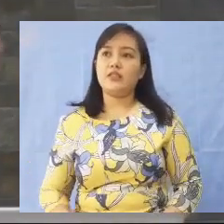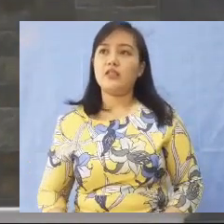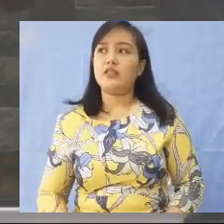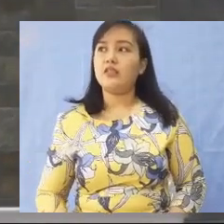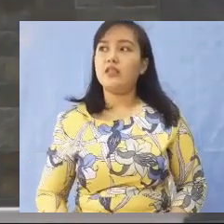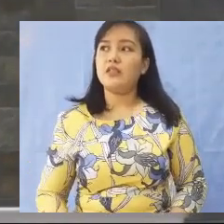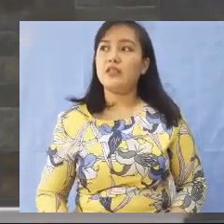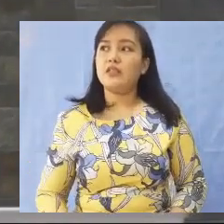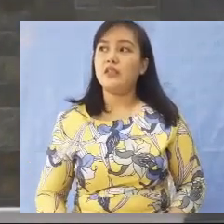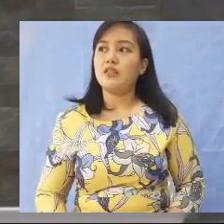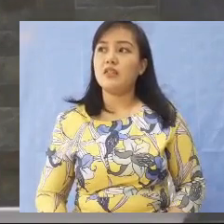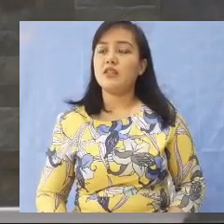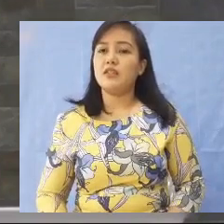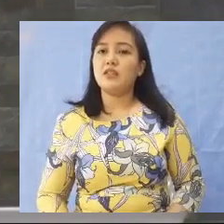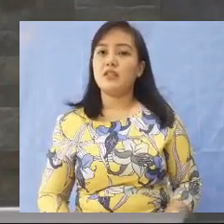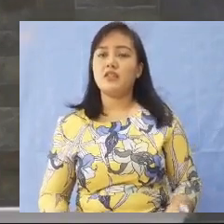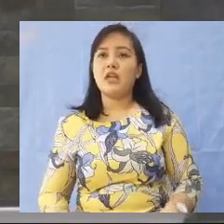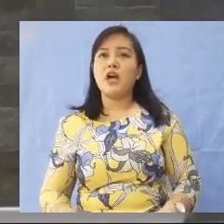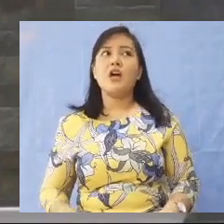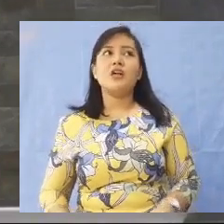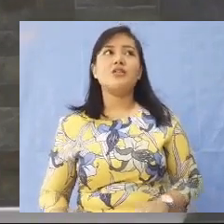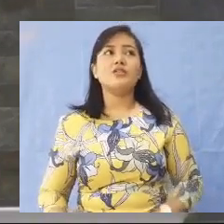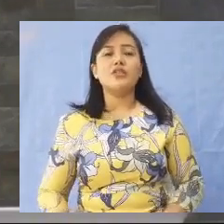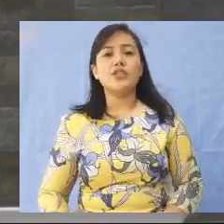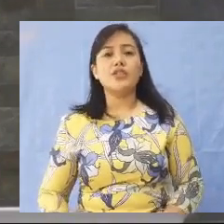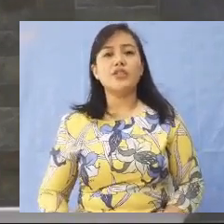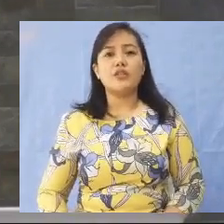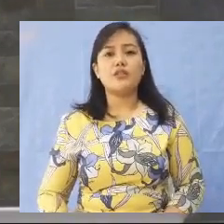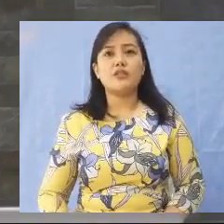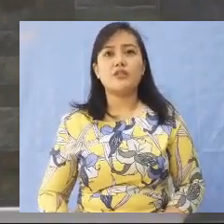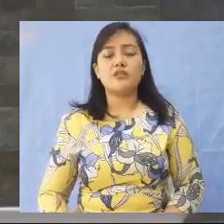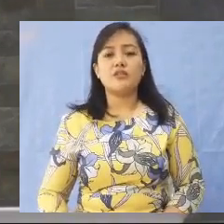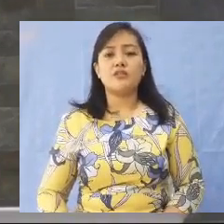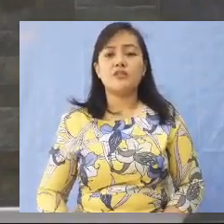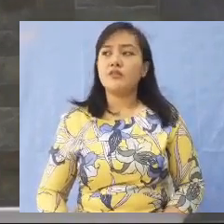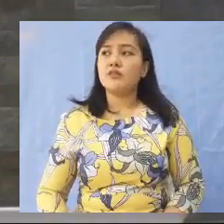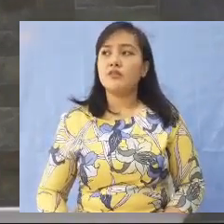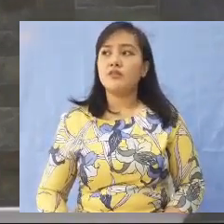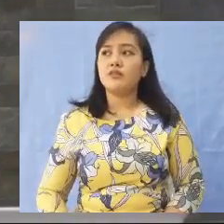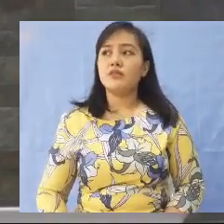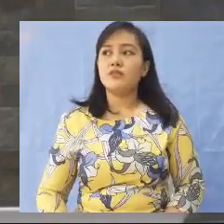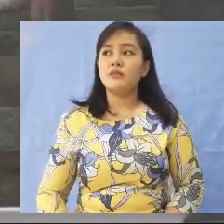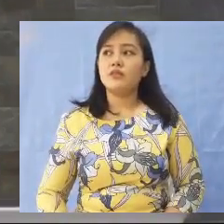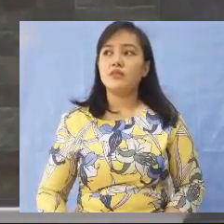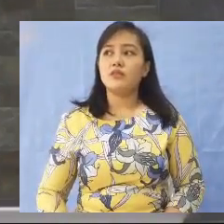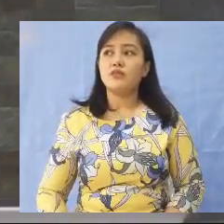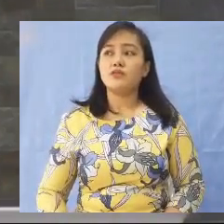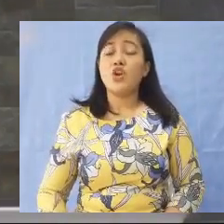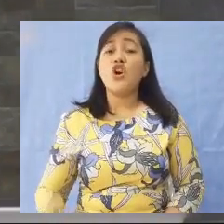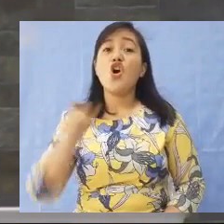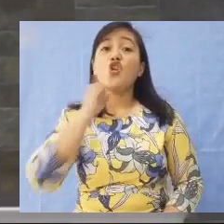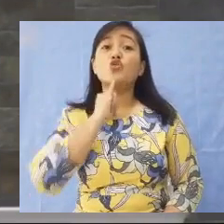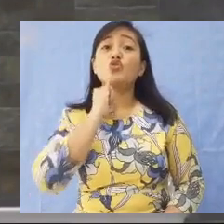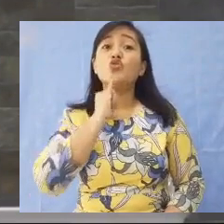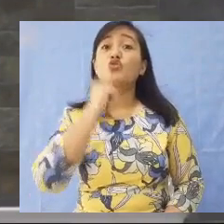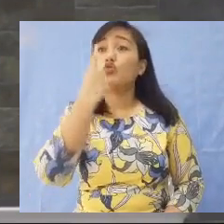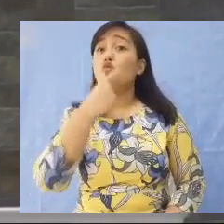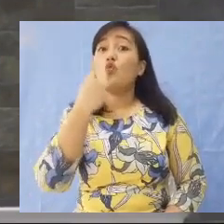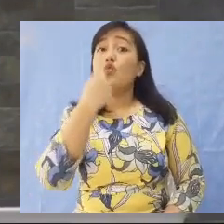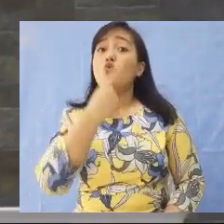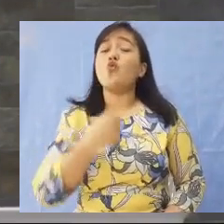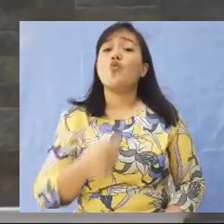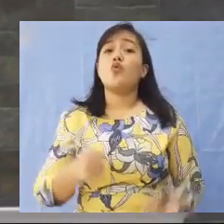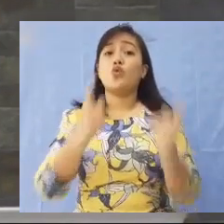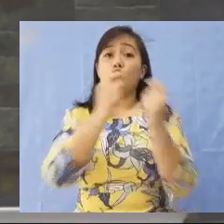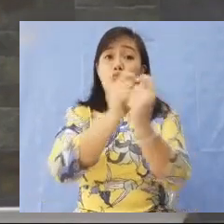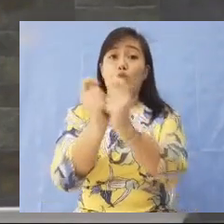maruruming tao. Kaya po hindi sila nakikipag-usap sa kanila. Ganun po kataas yung tingin nila sa kanilang sarili